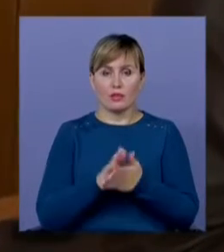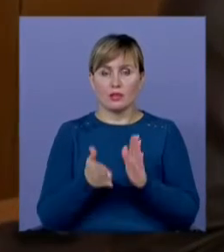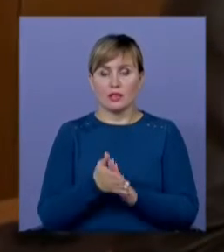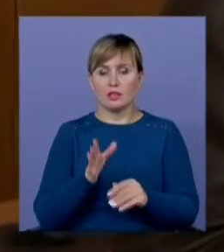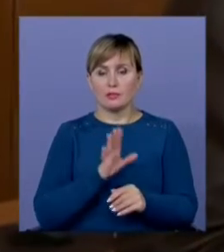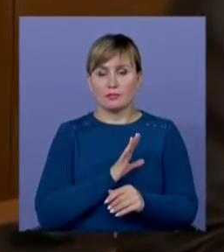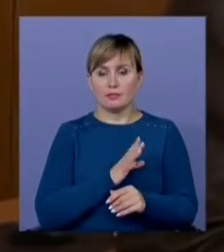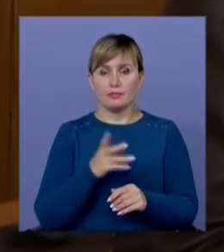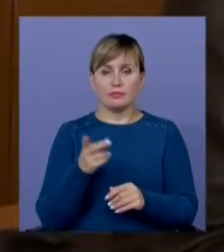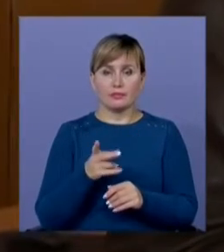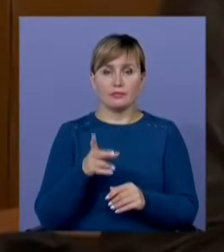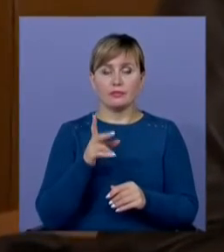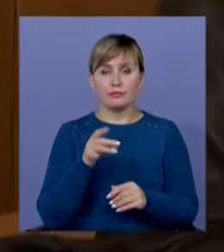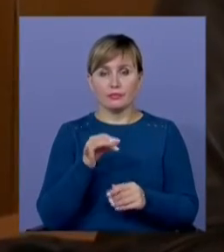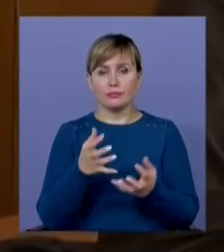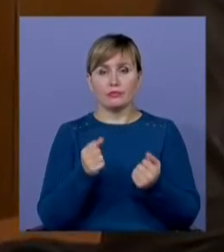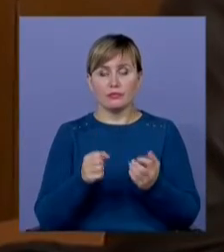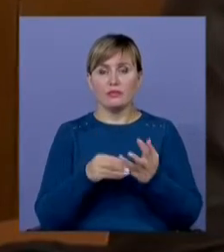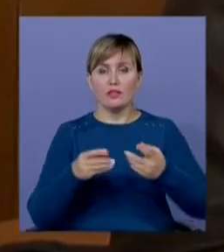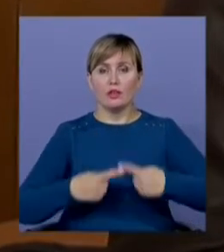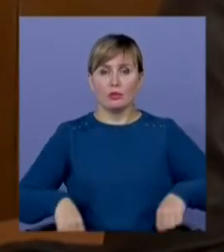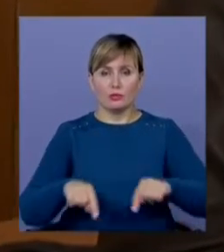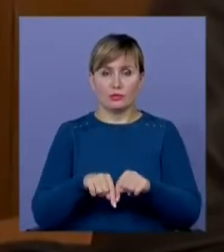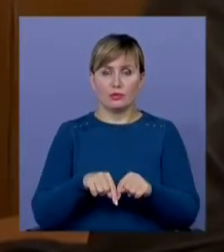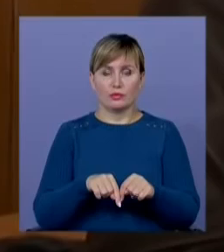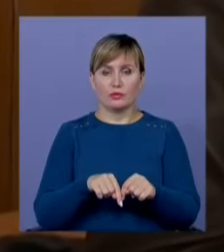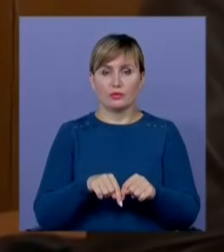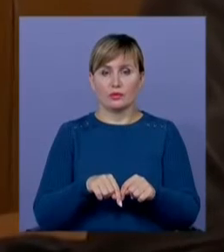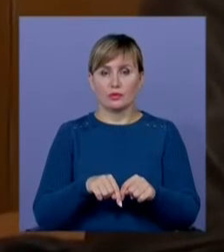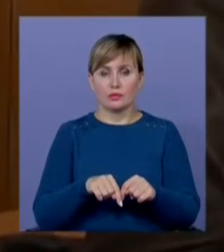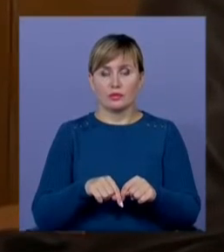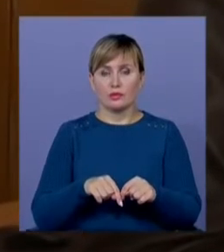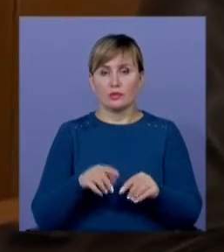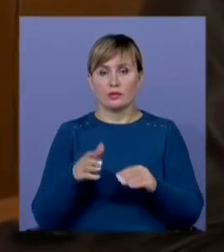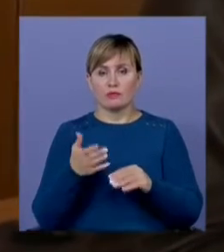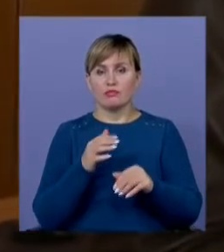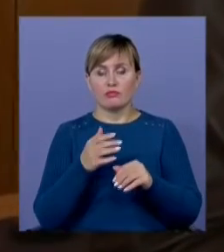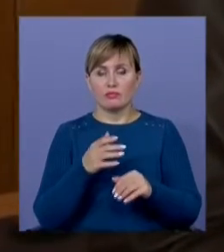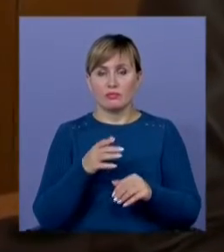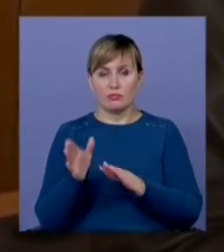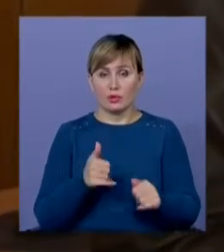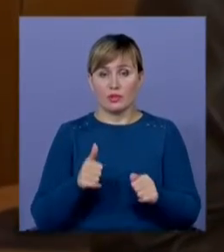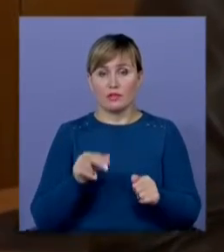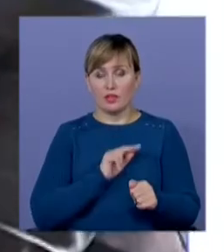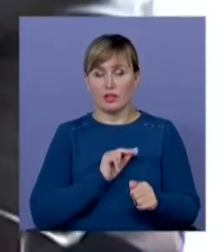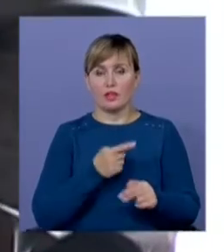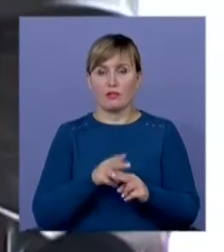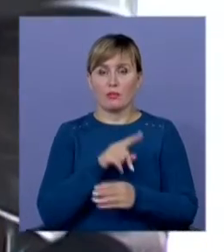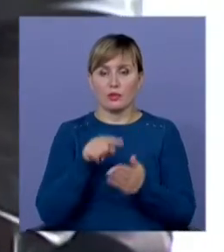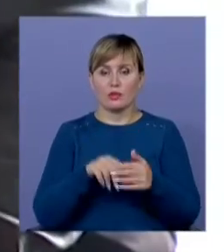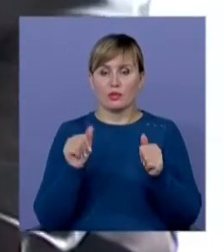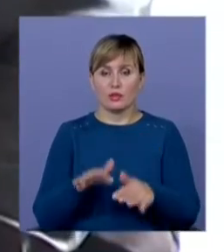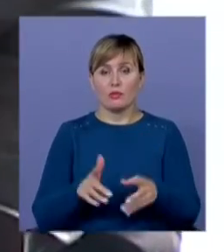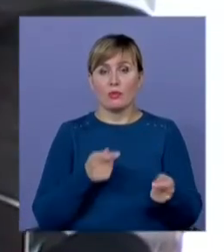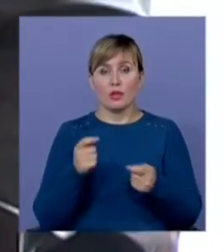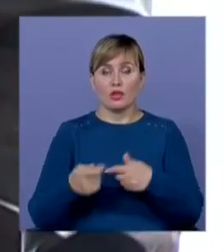оказалась. Регистрация вновь полученного земельного участка мы после выхода мной на работу вопрос решить. А вот в